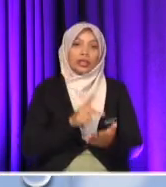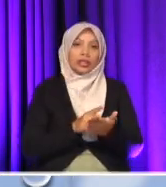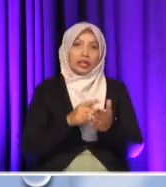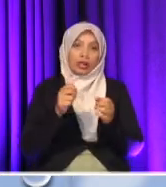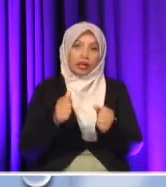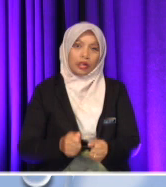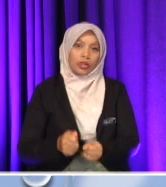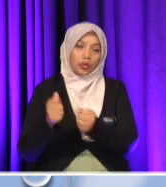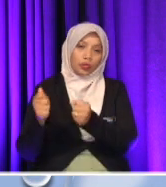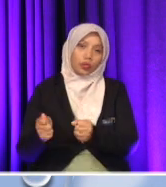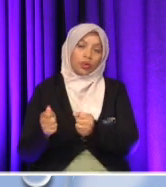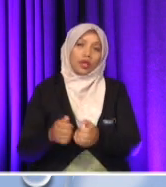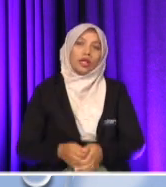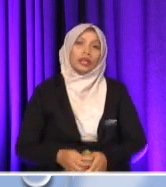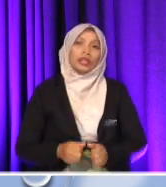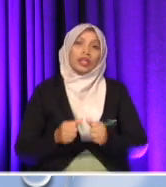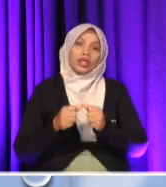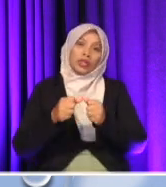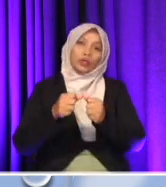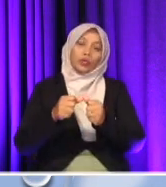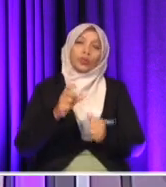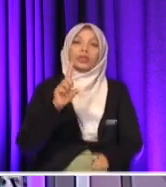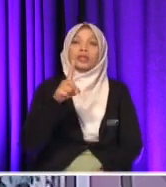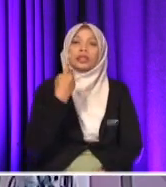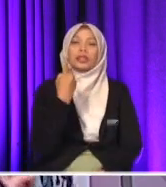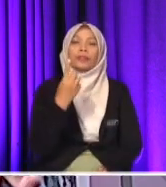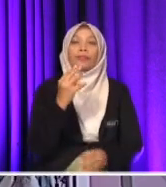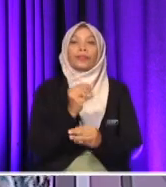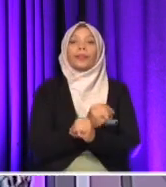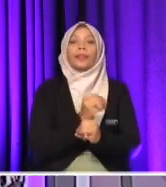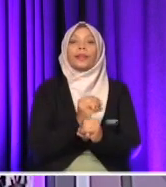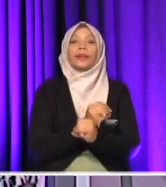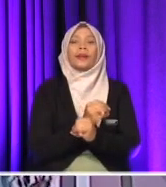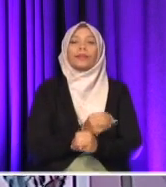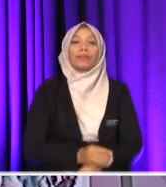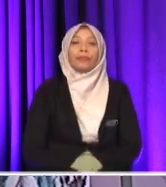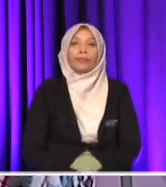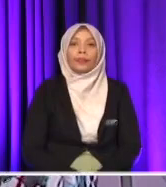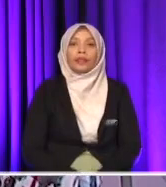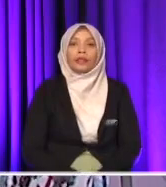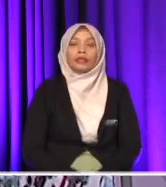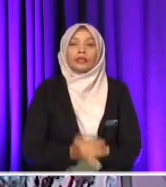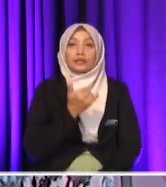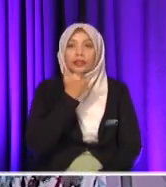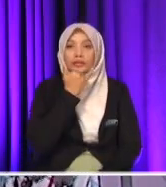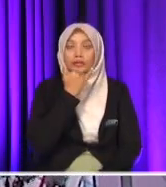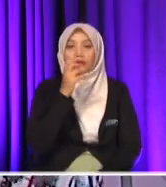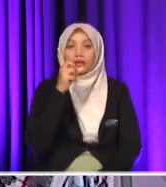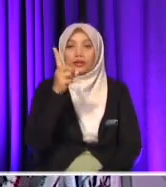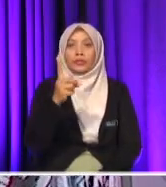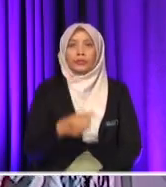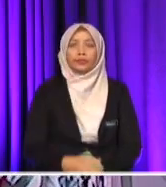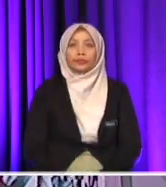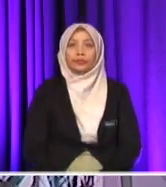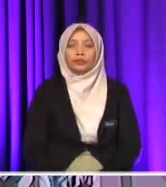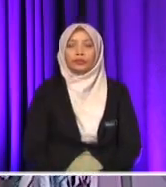dalam mikrofarad, pikofarad. So, kita follow saja. So, kira matematik tadi ya. Okey, ini adalah pengaruh. Okey, salah satu komponen yang